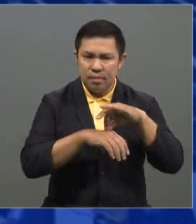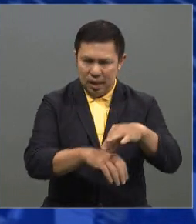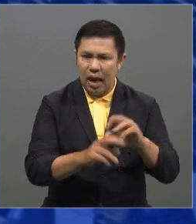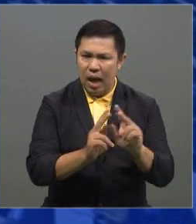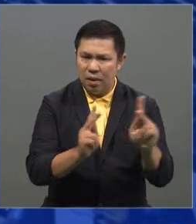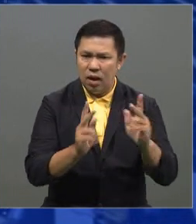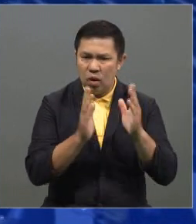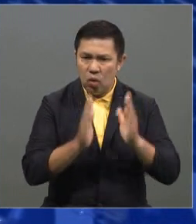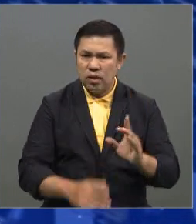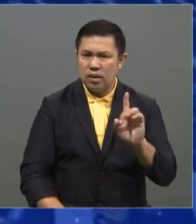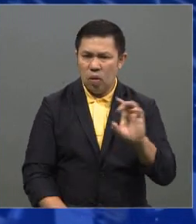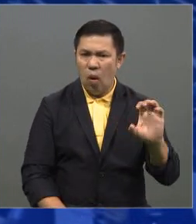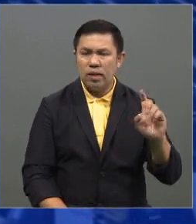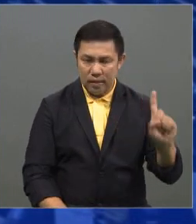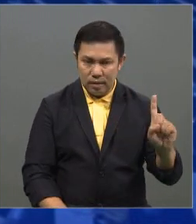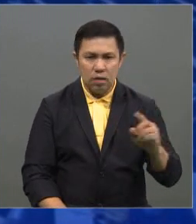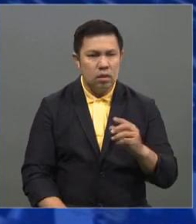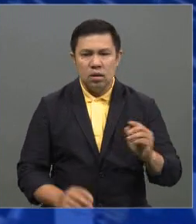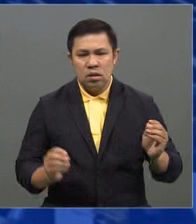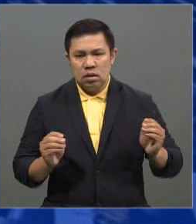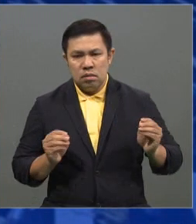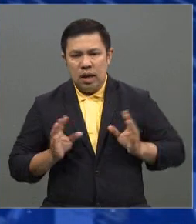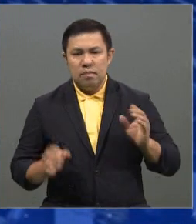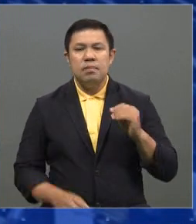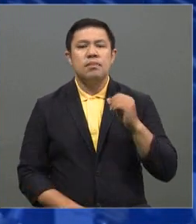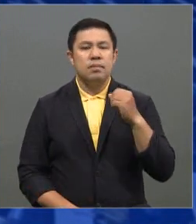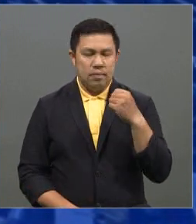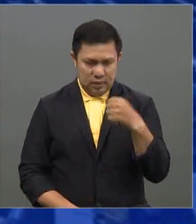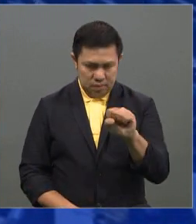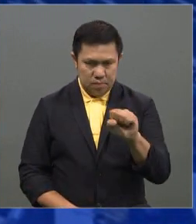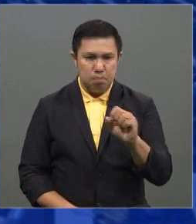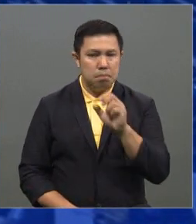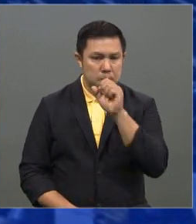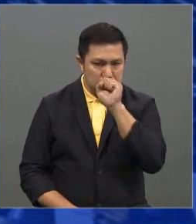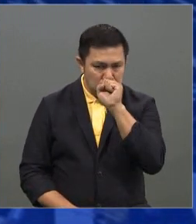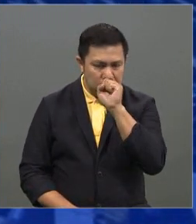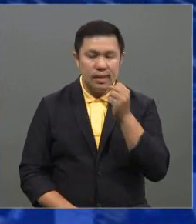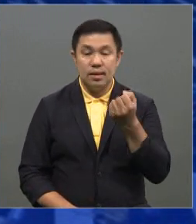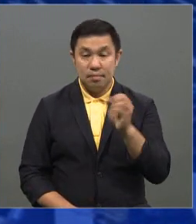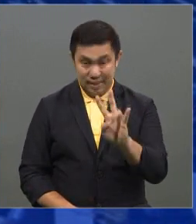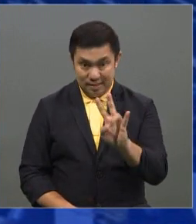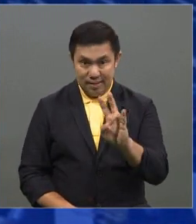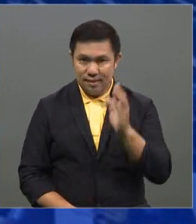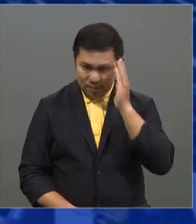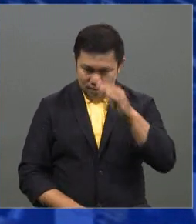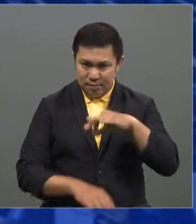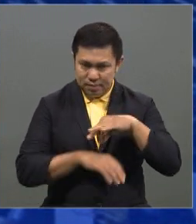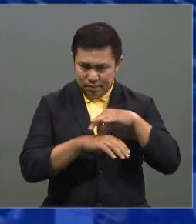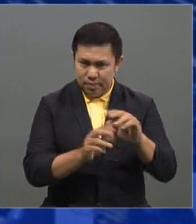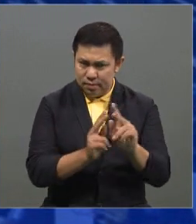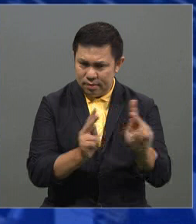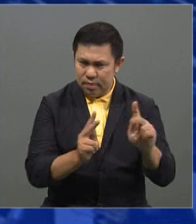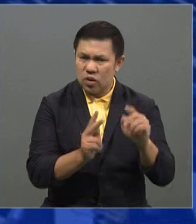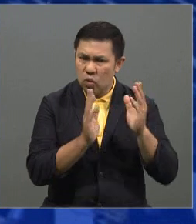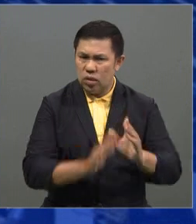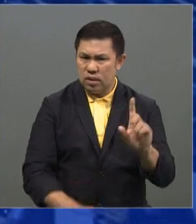10เสียงไม่เห็นด้วย 10เสียงงดออกเสียง 17เสียงและหลังจากนี้ก็จะตั้งกรรมาธิการศึกษาจำนวน 23